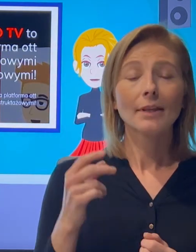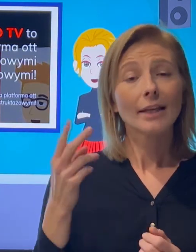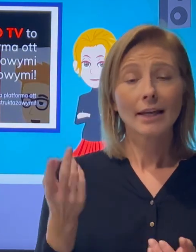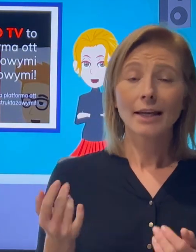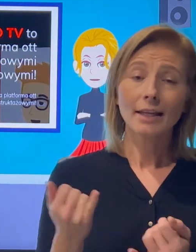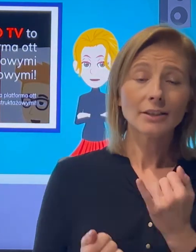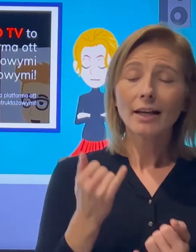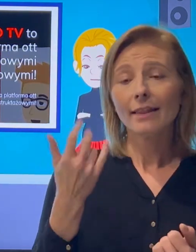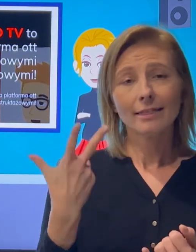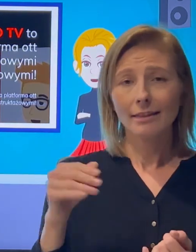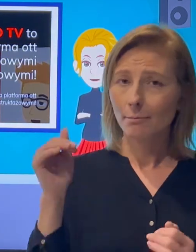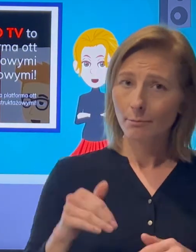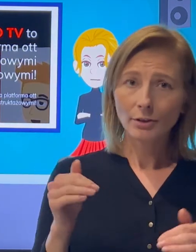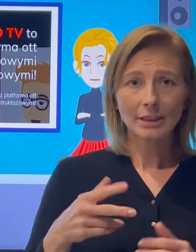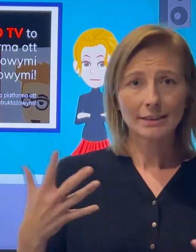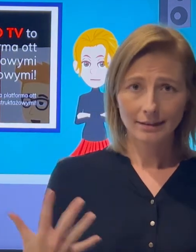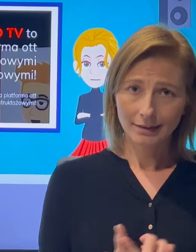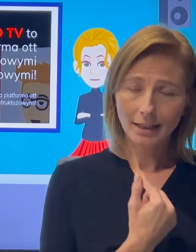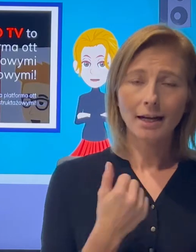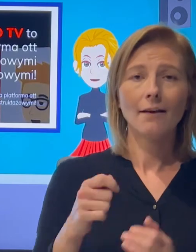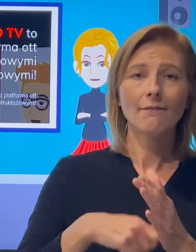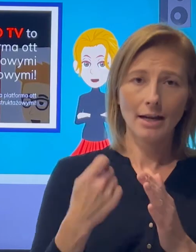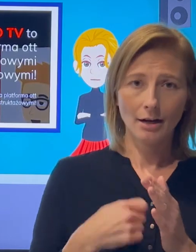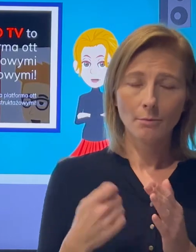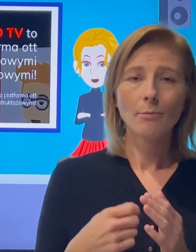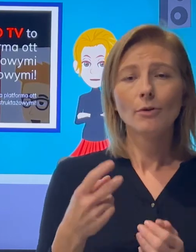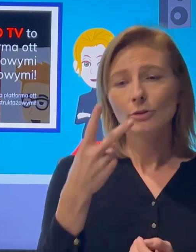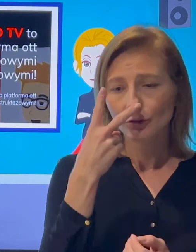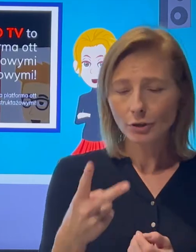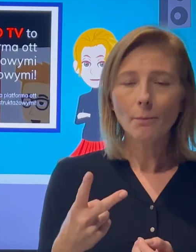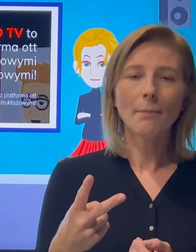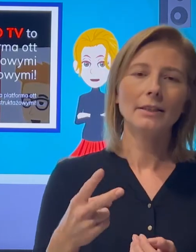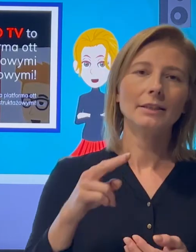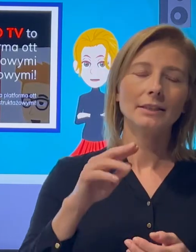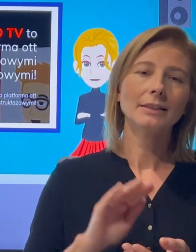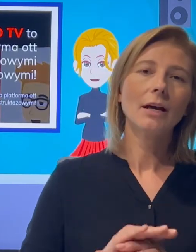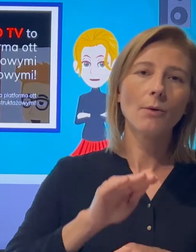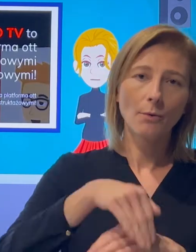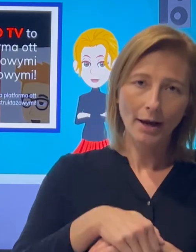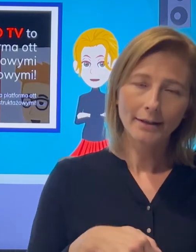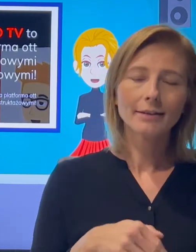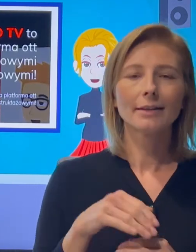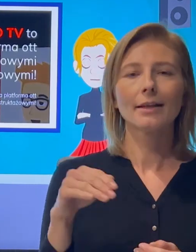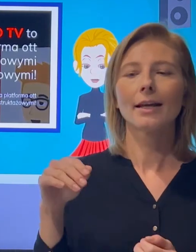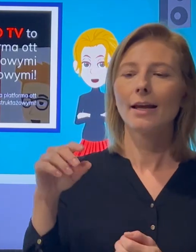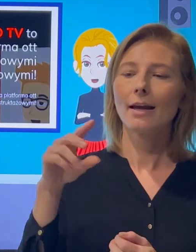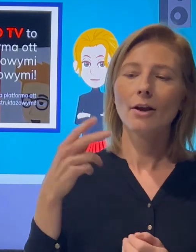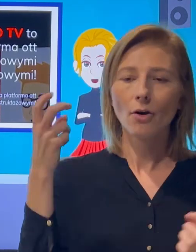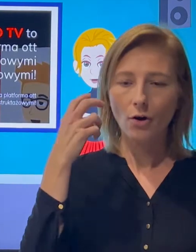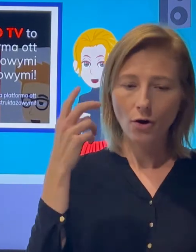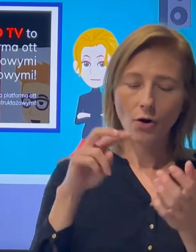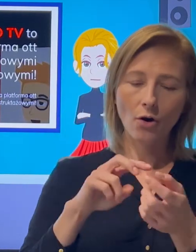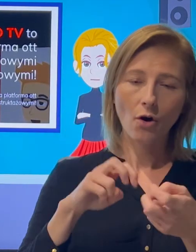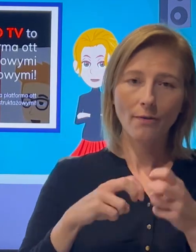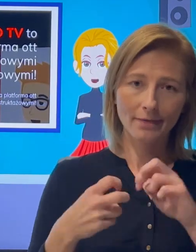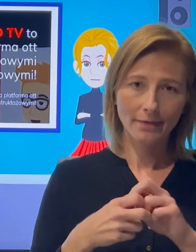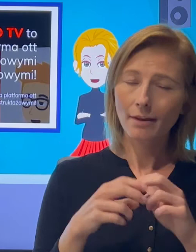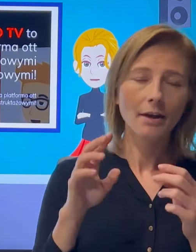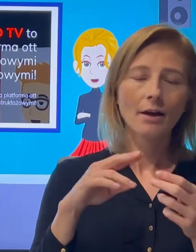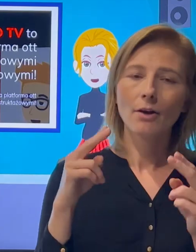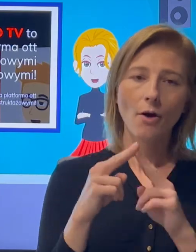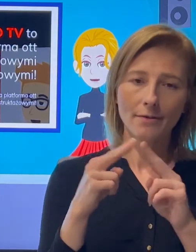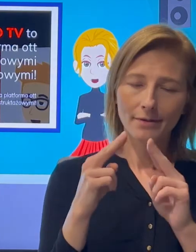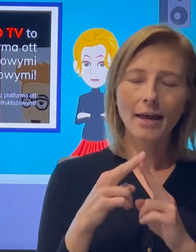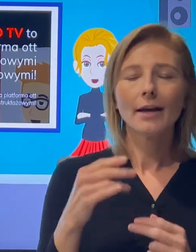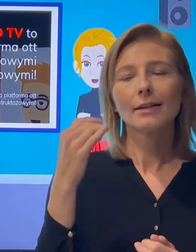który mógłby rozwiązać jakiś problem, wejdź w zakładkę Kontakt na naszej platformie i napisz nam, jak moglibyśmy Ci pomóc i zaproponuj temat, który